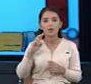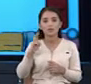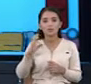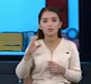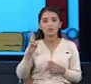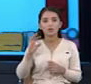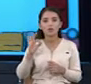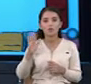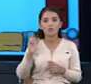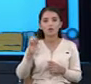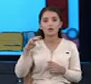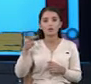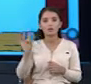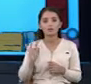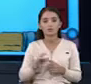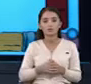Экскаватор.